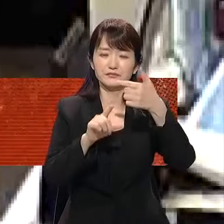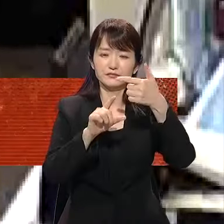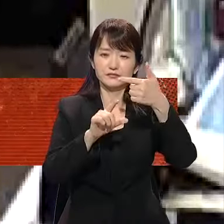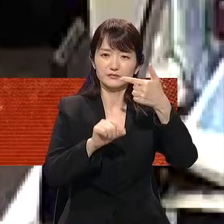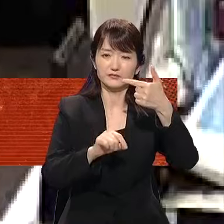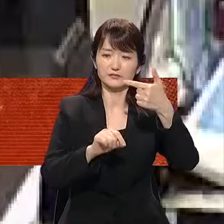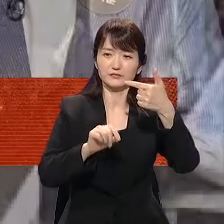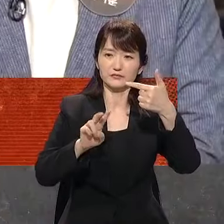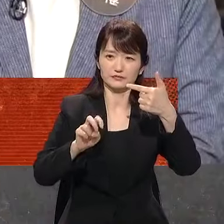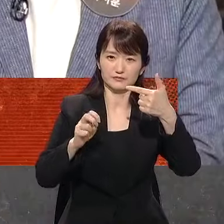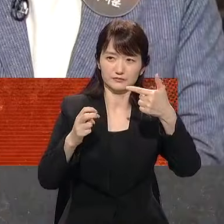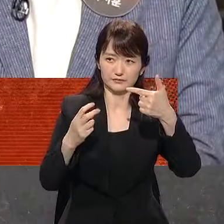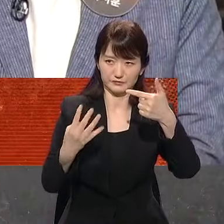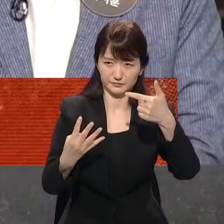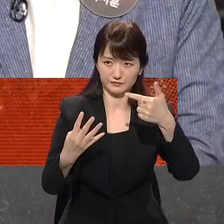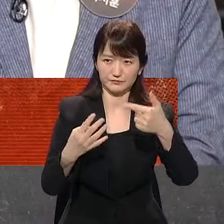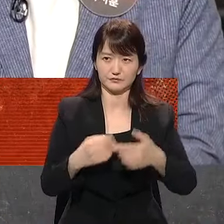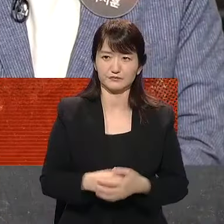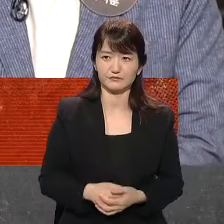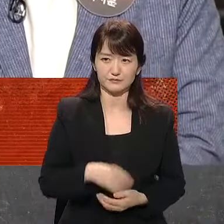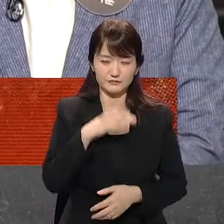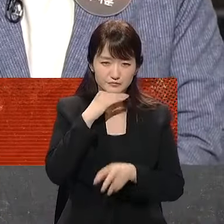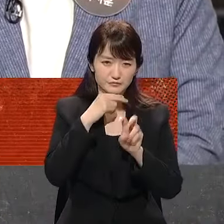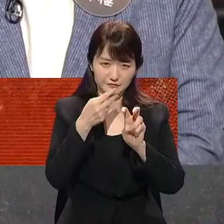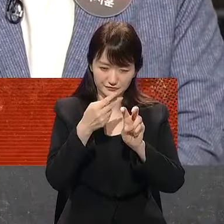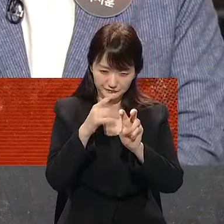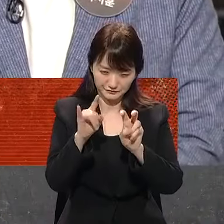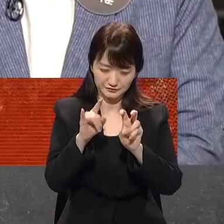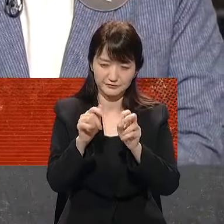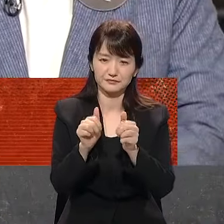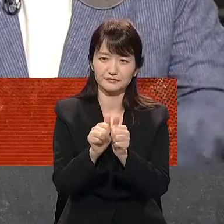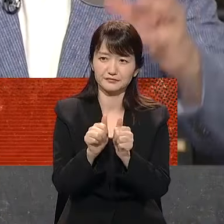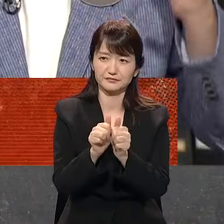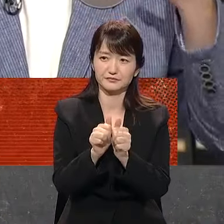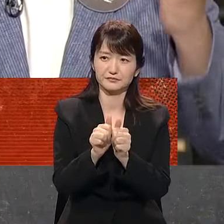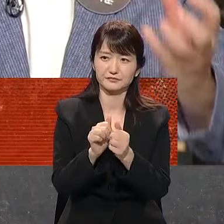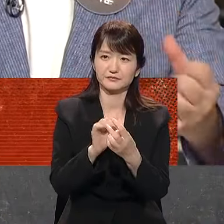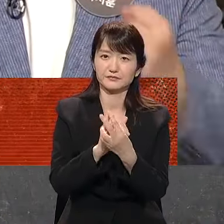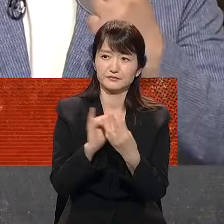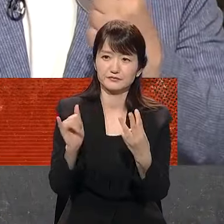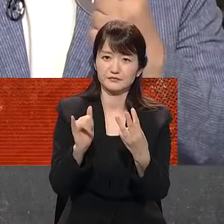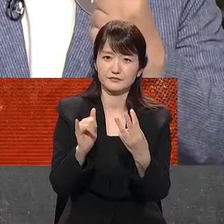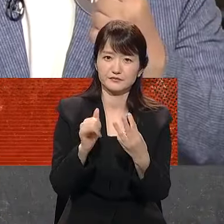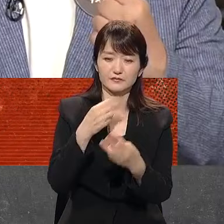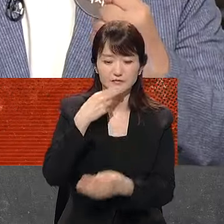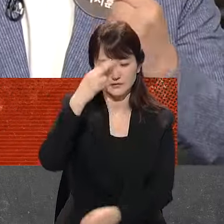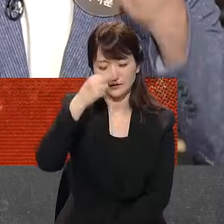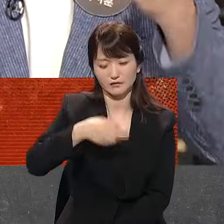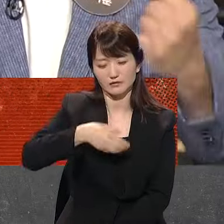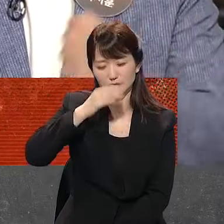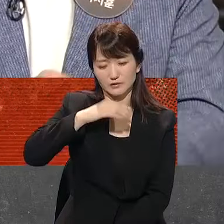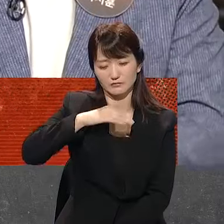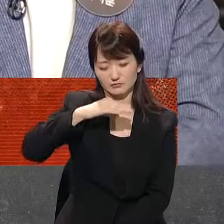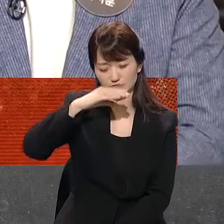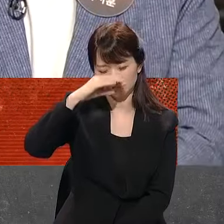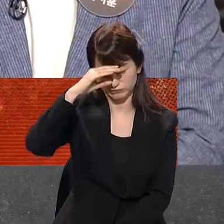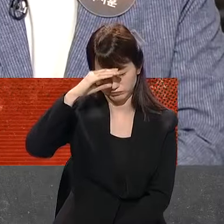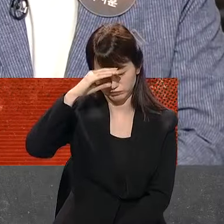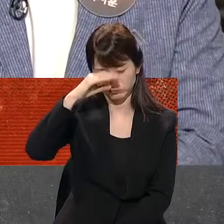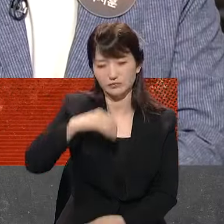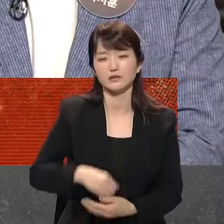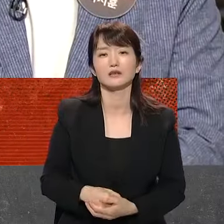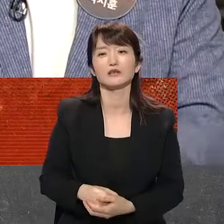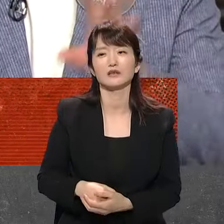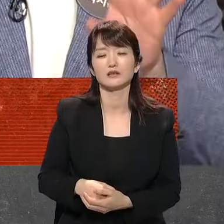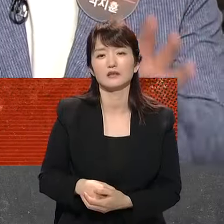있었던 일인데 20대 남성들 있데요 20대 초반 남성들 있데 이미 술에 많이 취한 상태에서 이렇게 치킨 호프집에